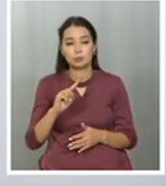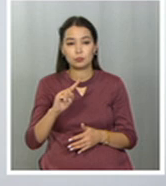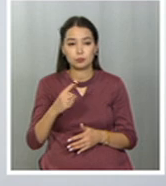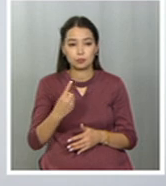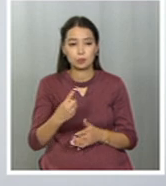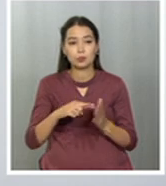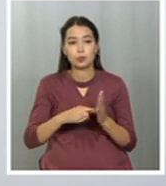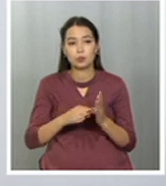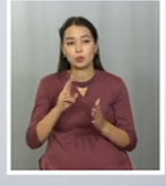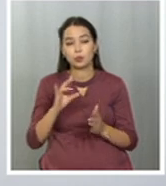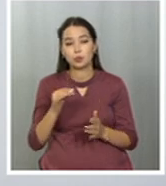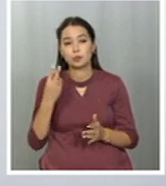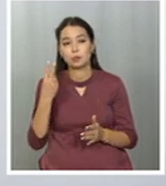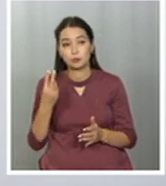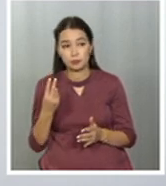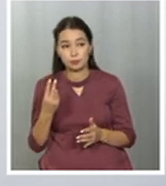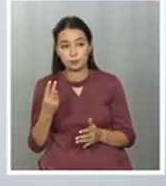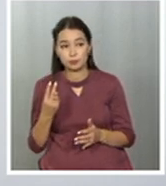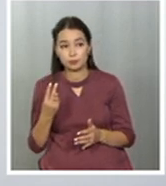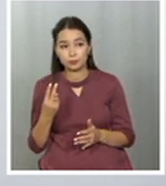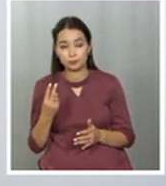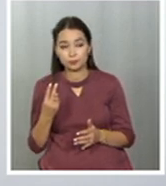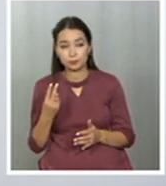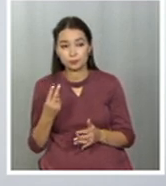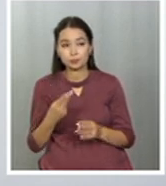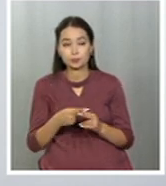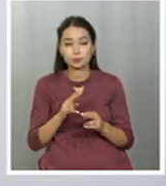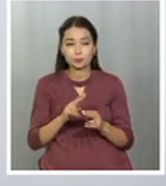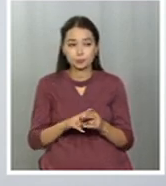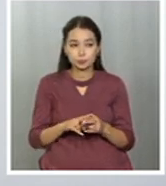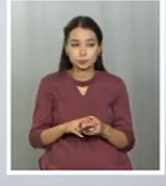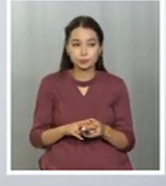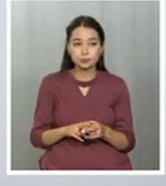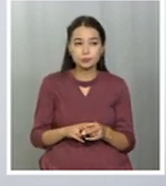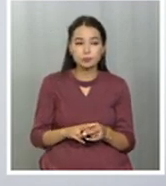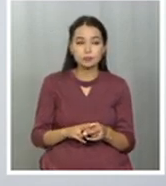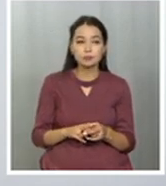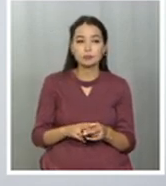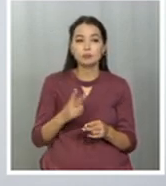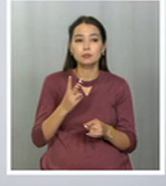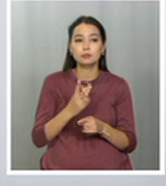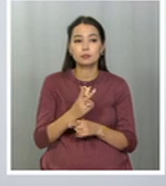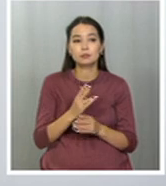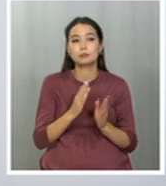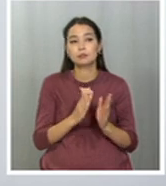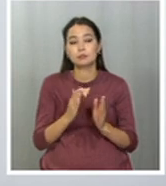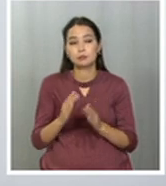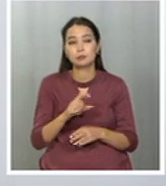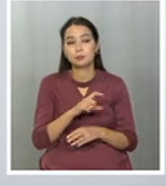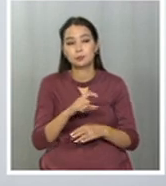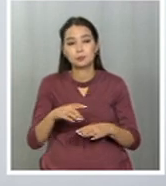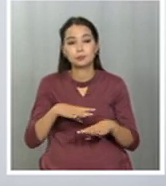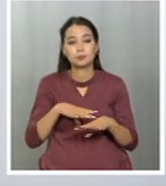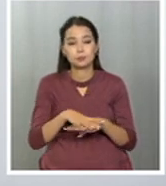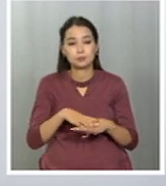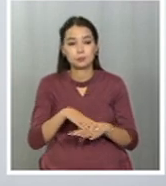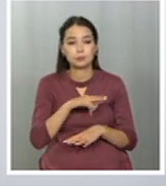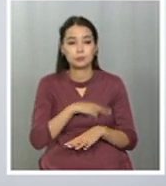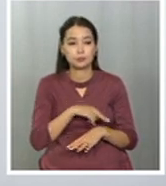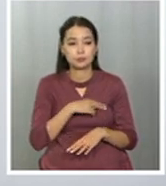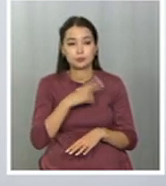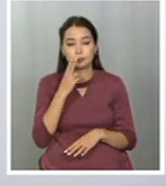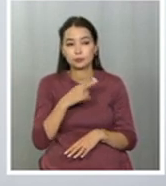квадрат, яғни үш санымыз. Егер осының екінші санын біз 2 еселесек, онда арифметикалық прогрессияны құрап тұр екен.